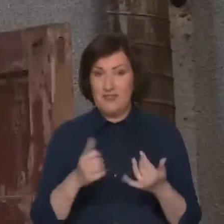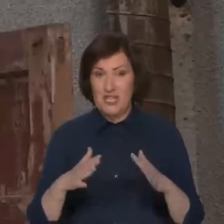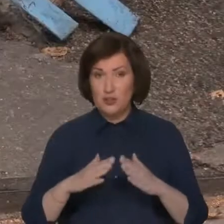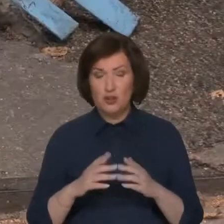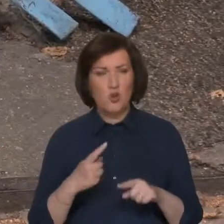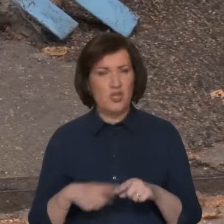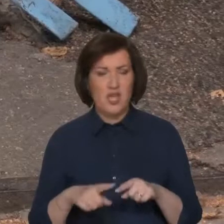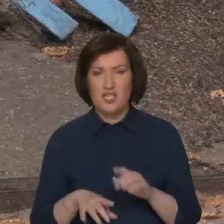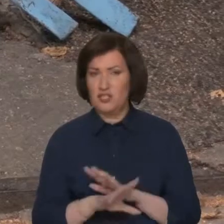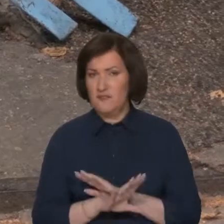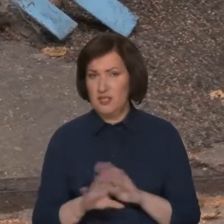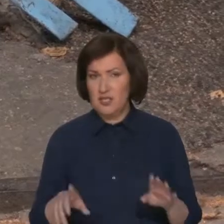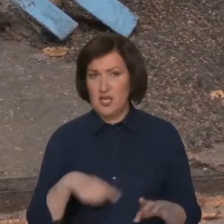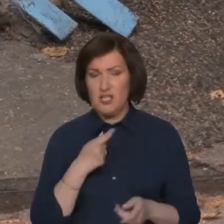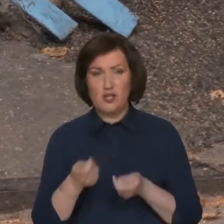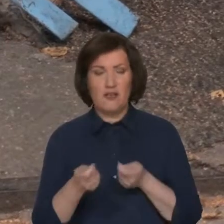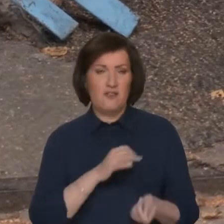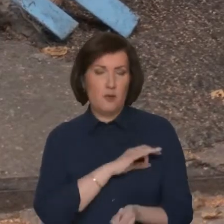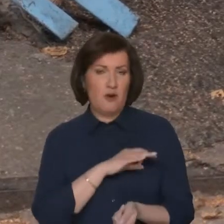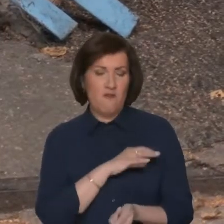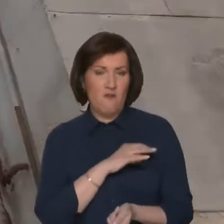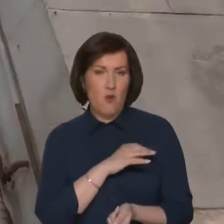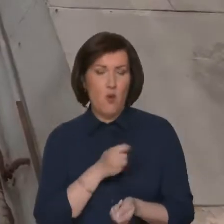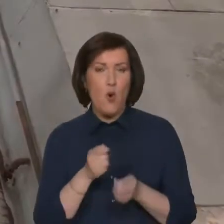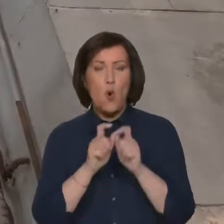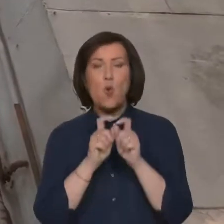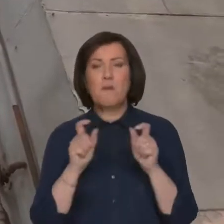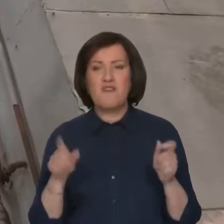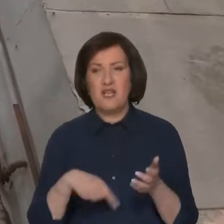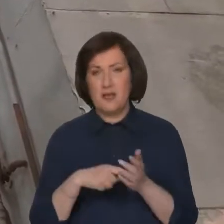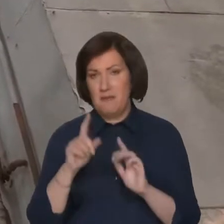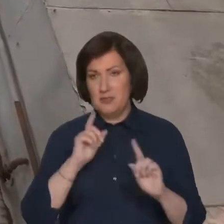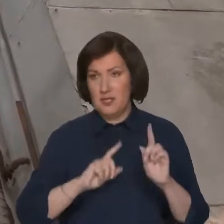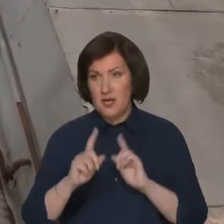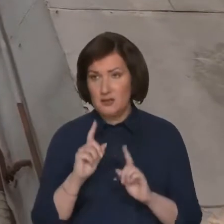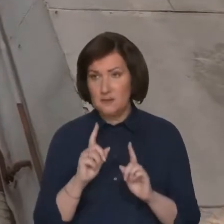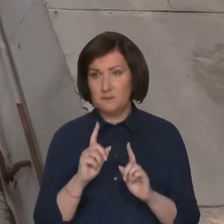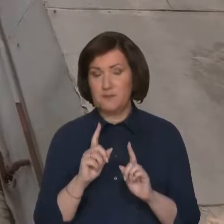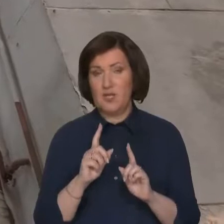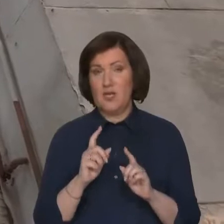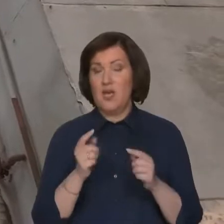не швидкий, каже керівник правового управління міської ради Олег Чайченко. Каже,